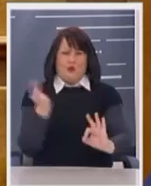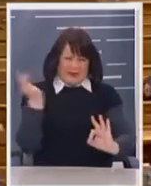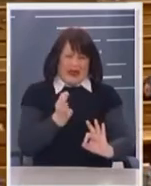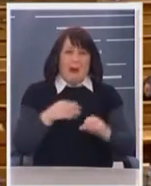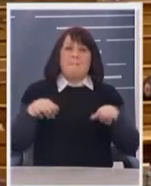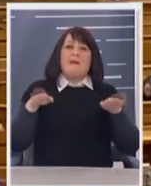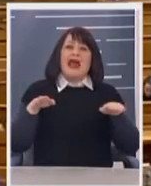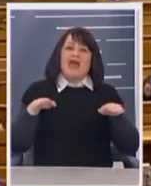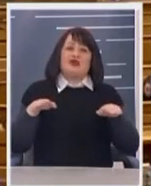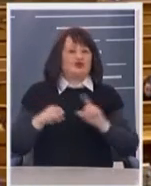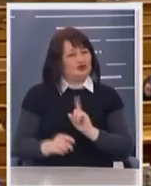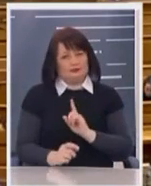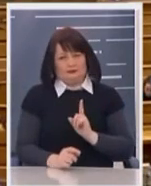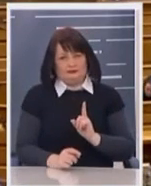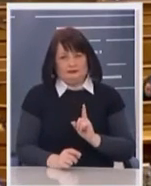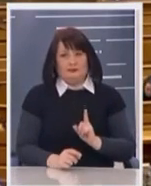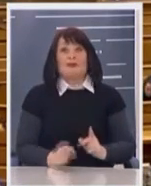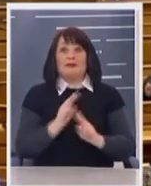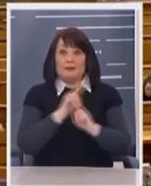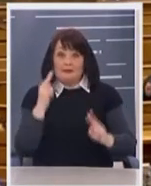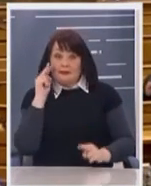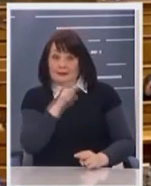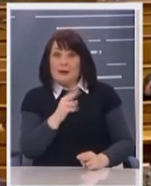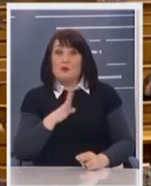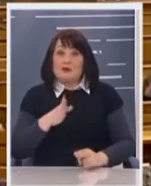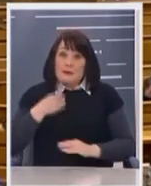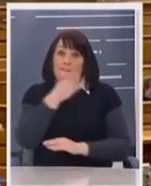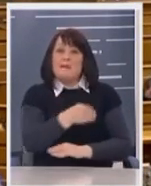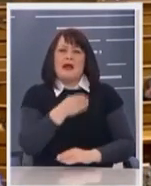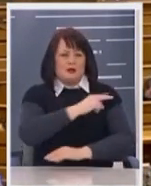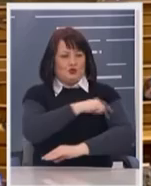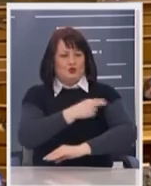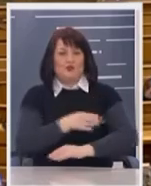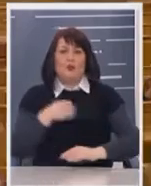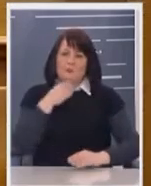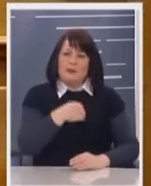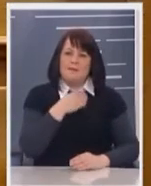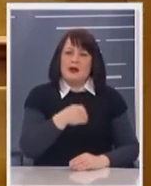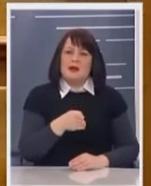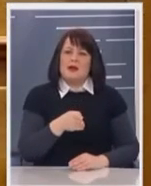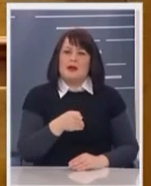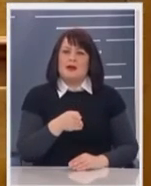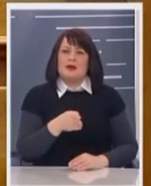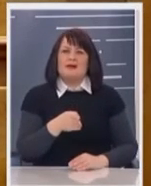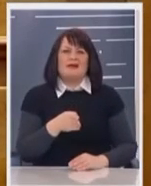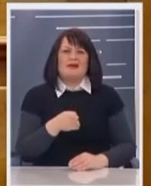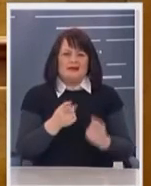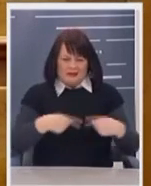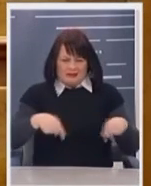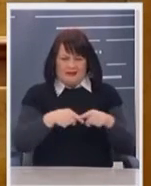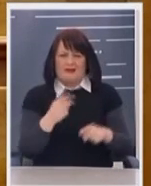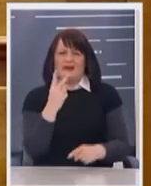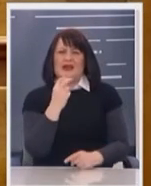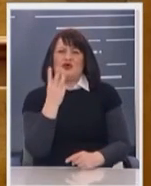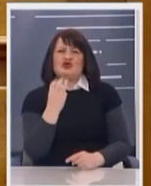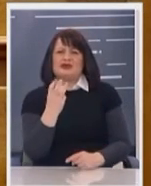αλλά θα γίνει απολύτως σαφές στον πολίτη που πήγαινε να νοσηλευθεί και βρισκόταν σε θαλάμους των 20 και 30